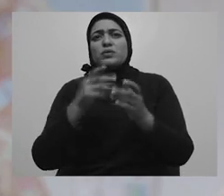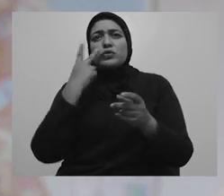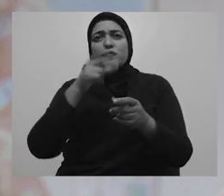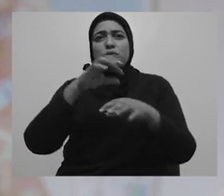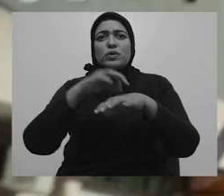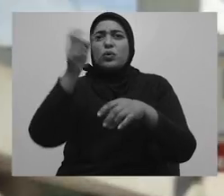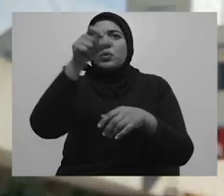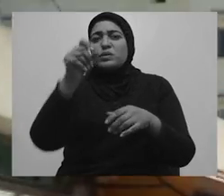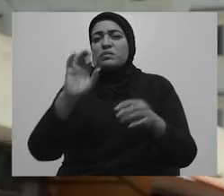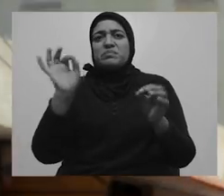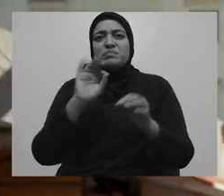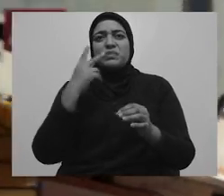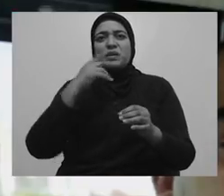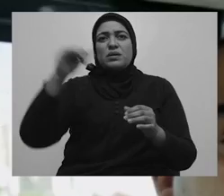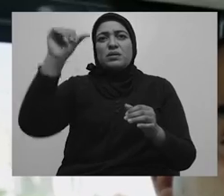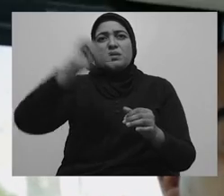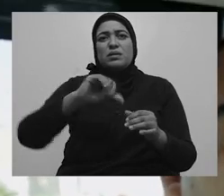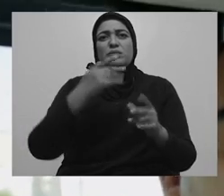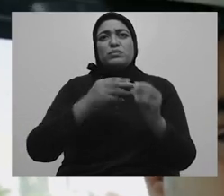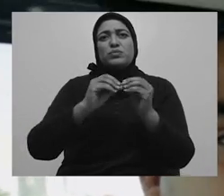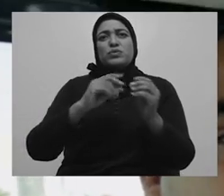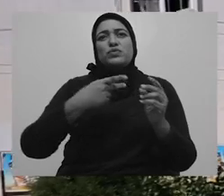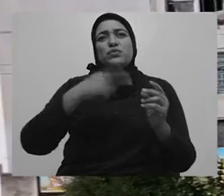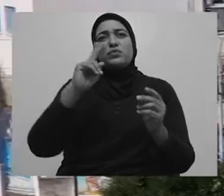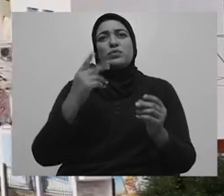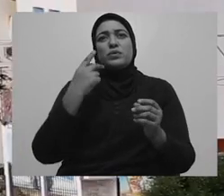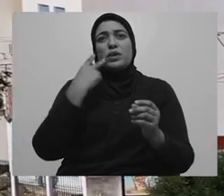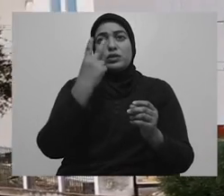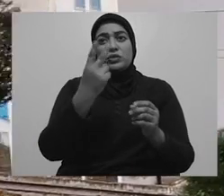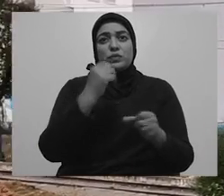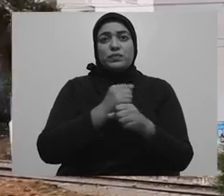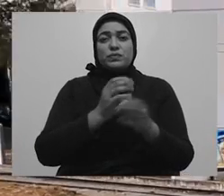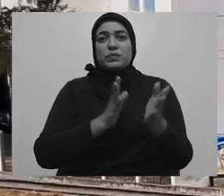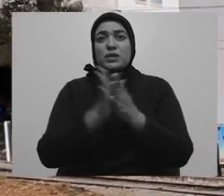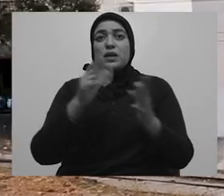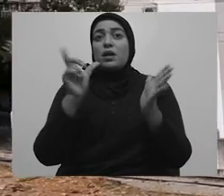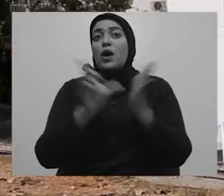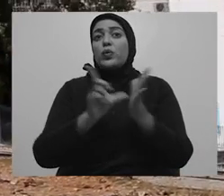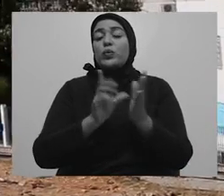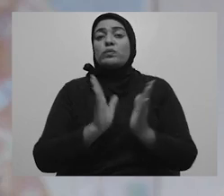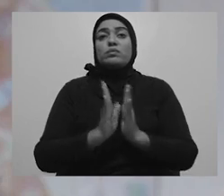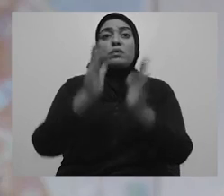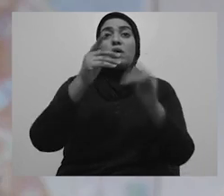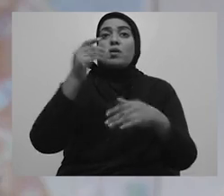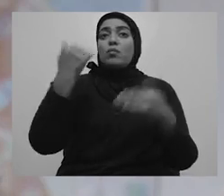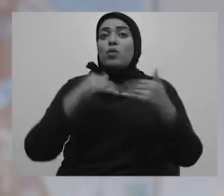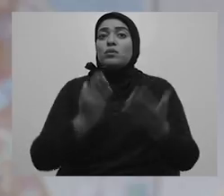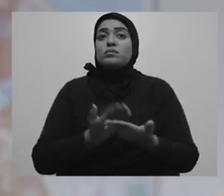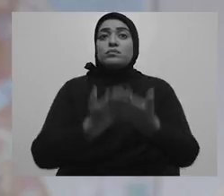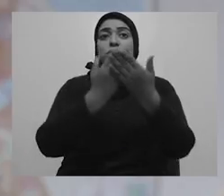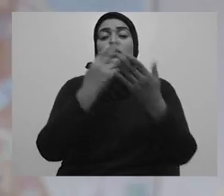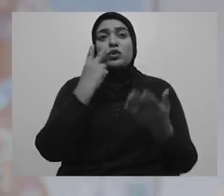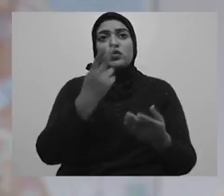هكا للأشخاص ذوي الإعاقة. فئة ماهيش بتحصل على حقوقها جملة، فئة يعني مظلومة برشا، وخاصة يعني